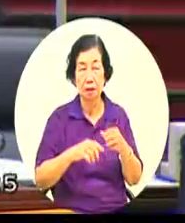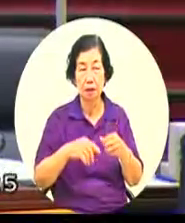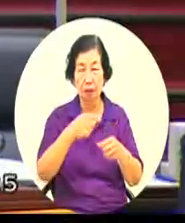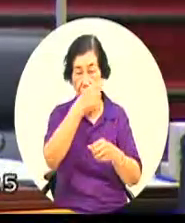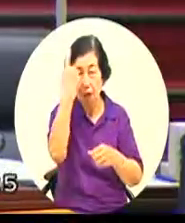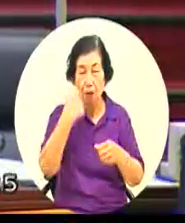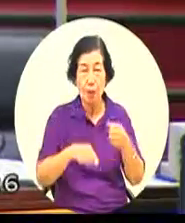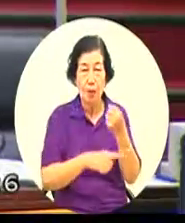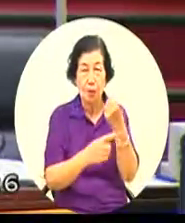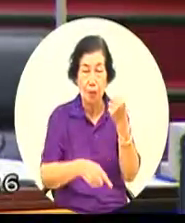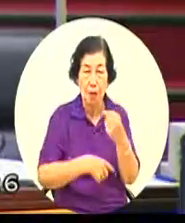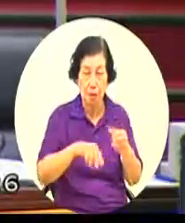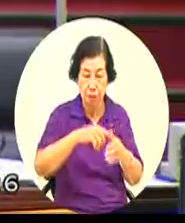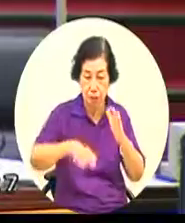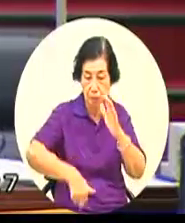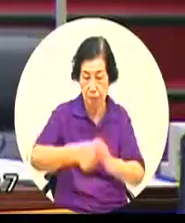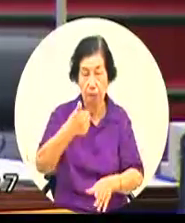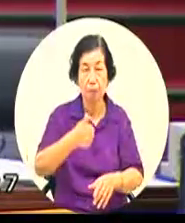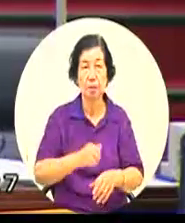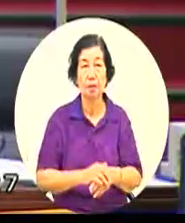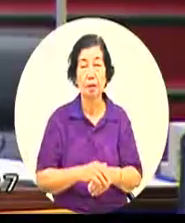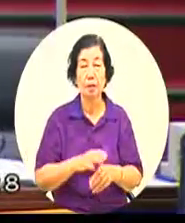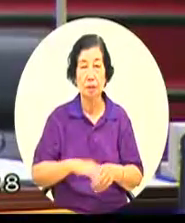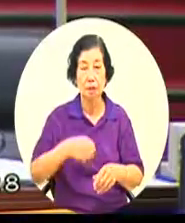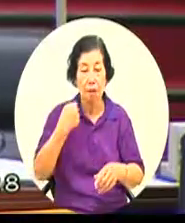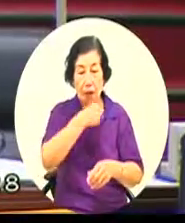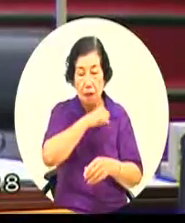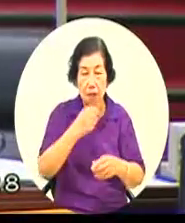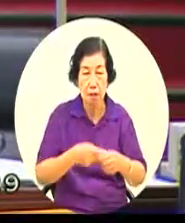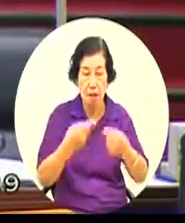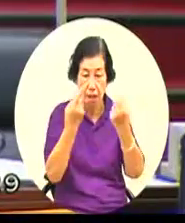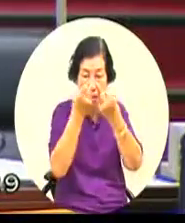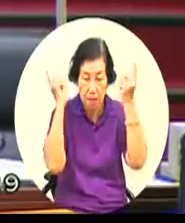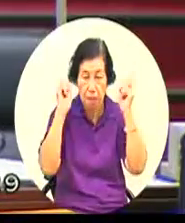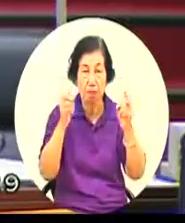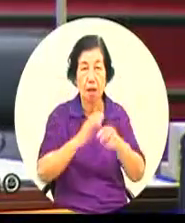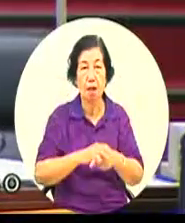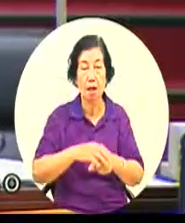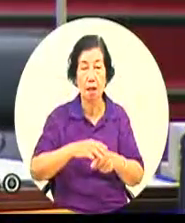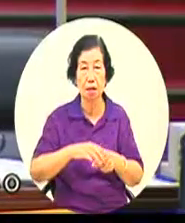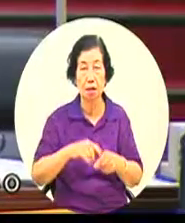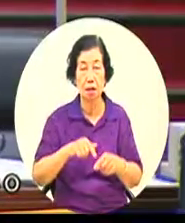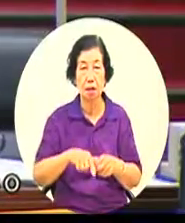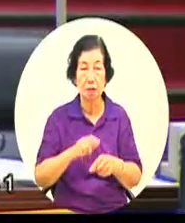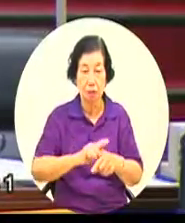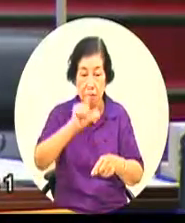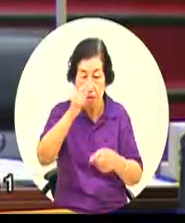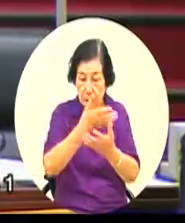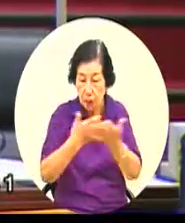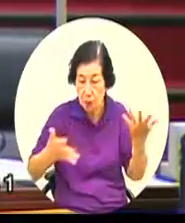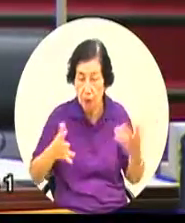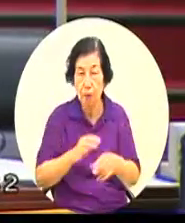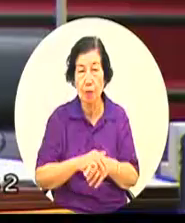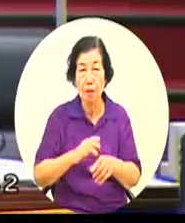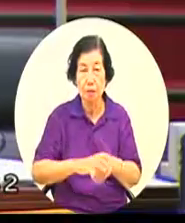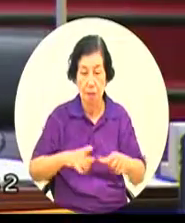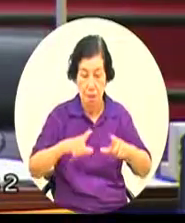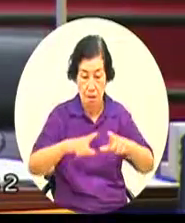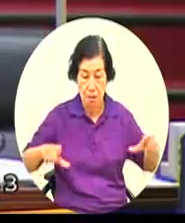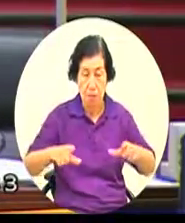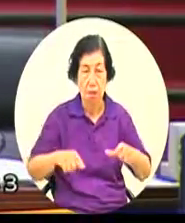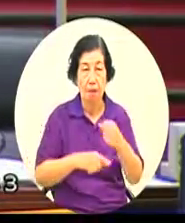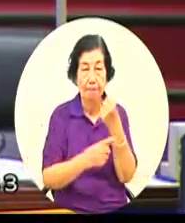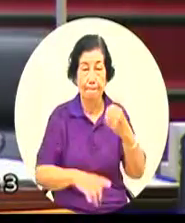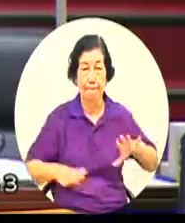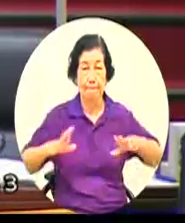打呢台大开放课程，上 Google 去打，然后打什么呢？打大法官释宪啊，跑出来就